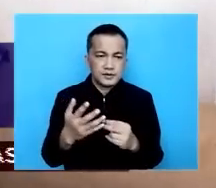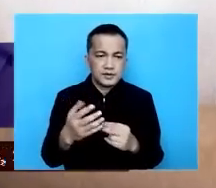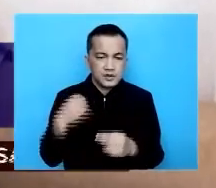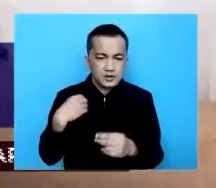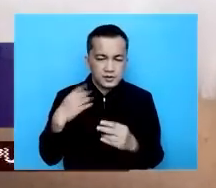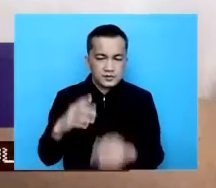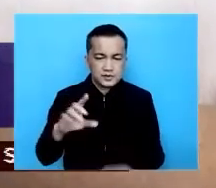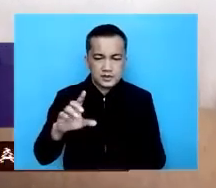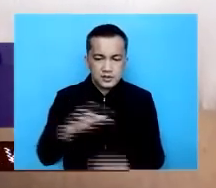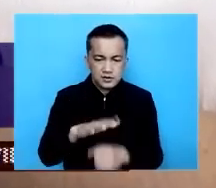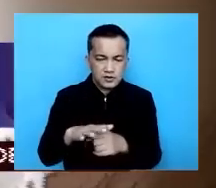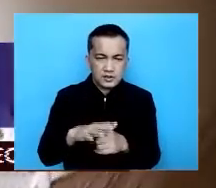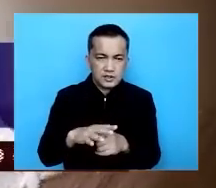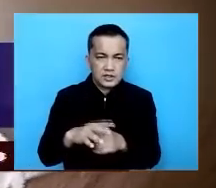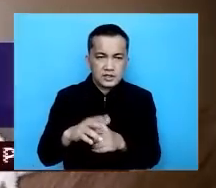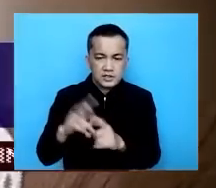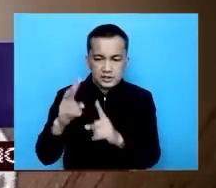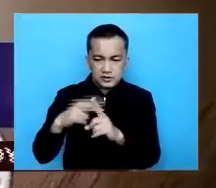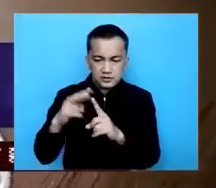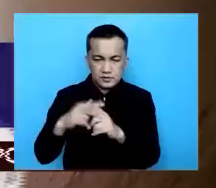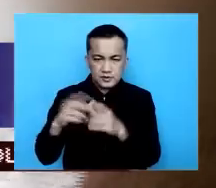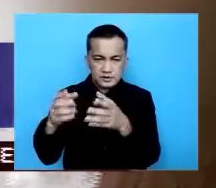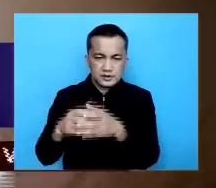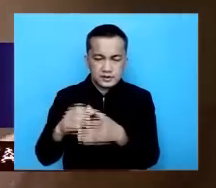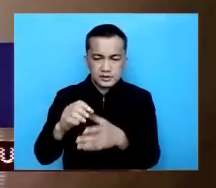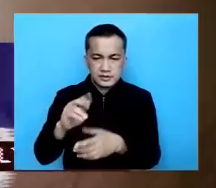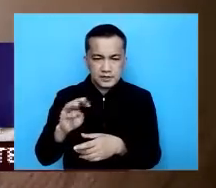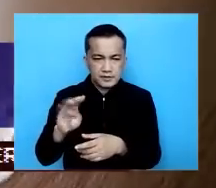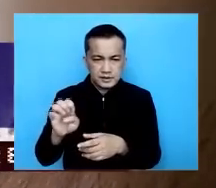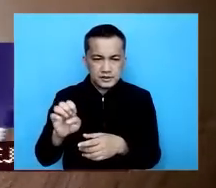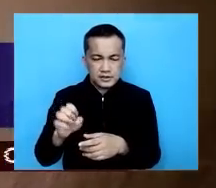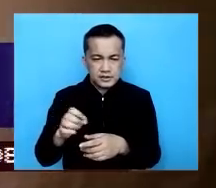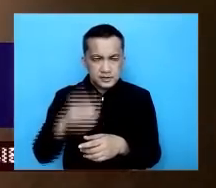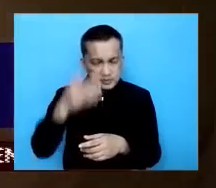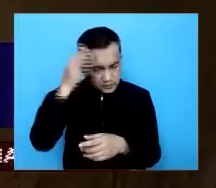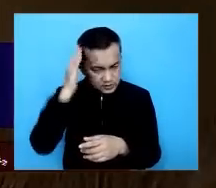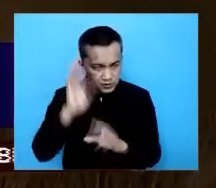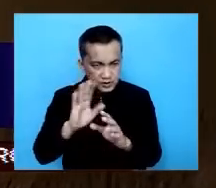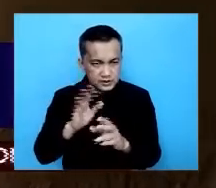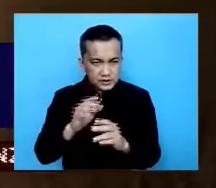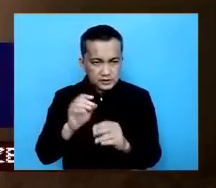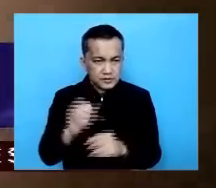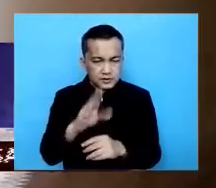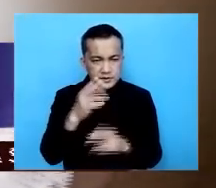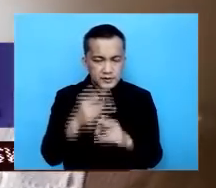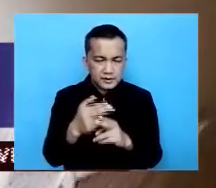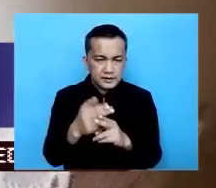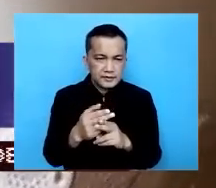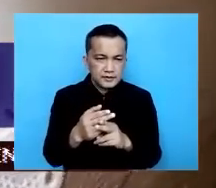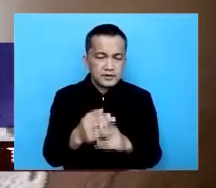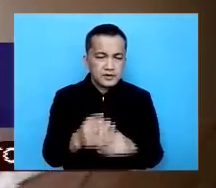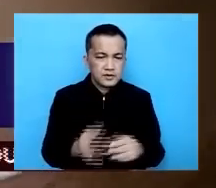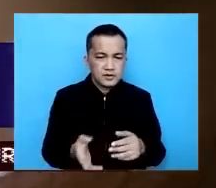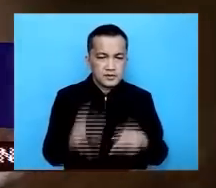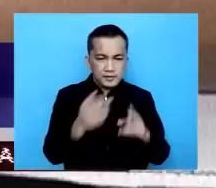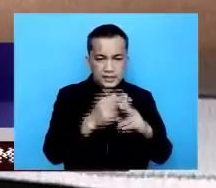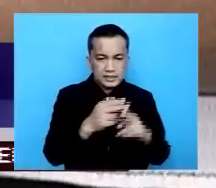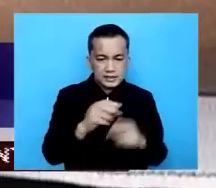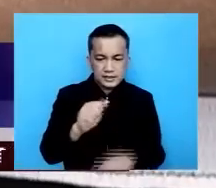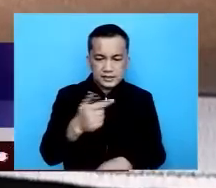recruitment agency ni Jamie. Nakiusap siyang huwag isapubliko ang kanyang pangalan o ang pangalan ng kanilang